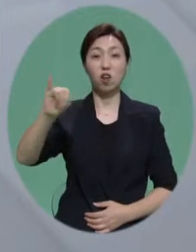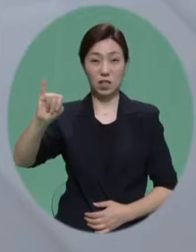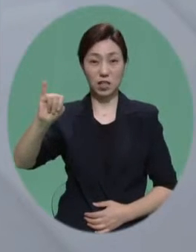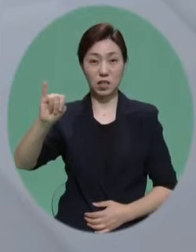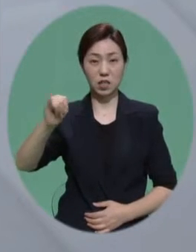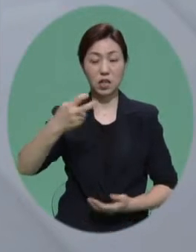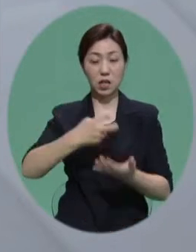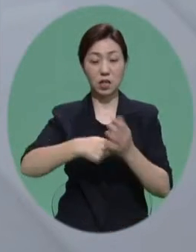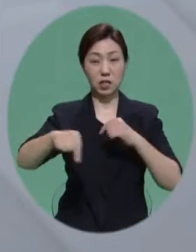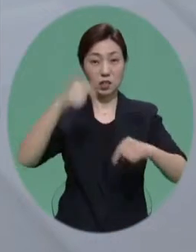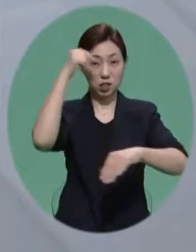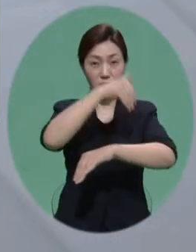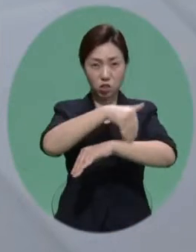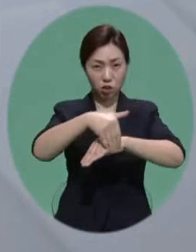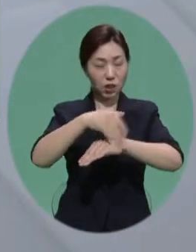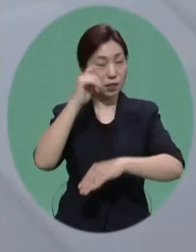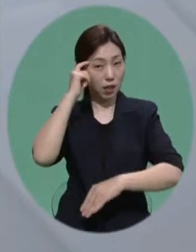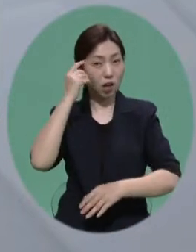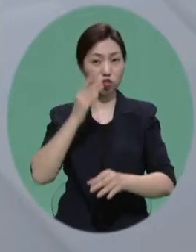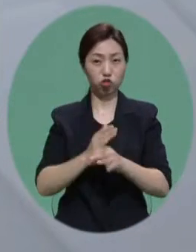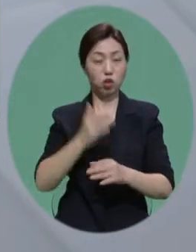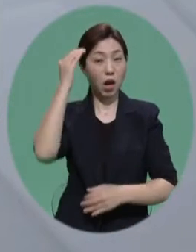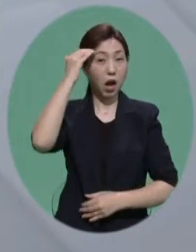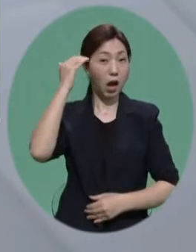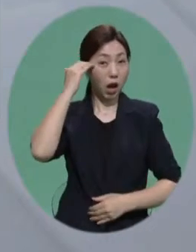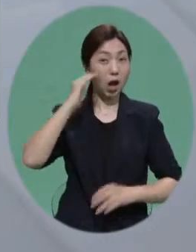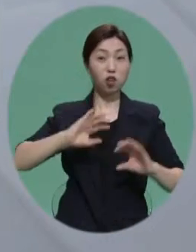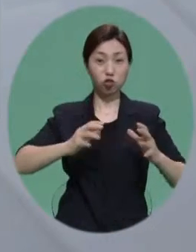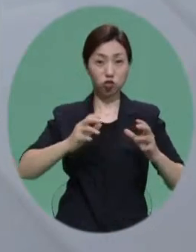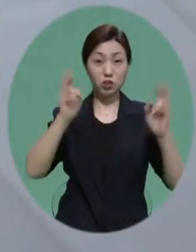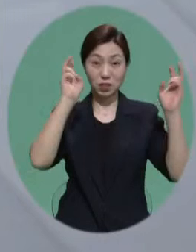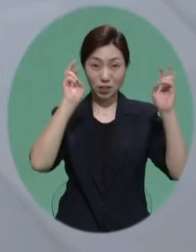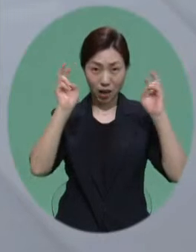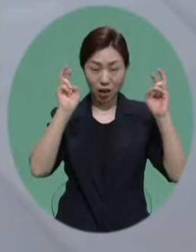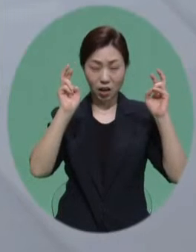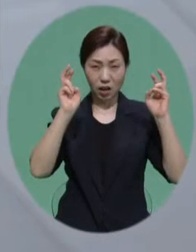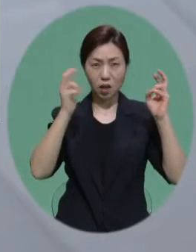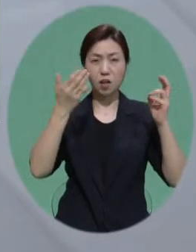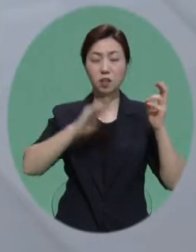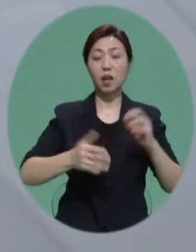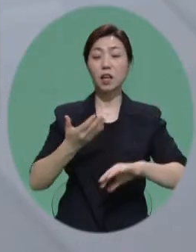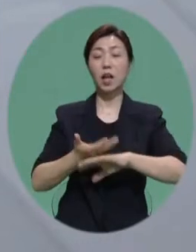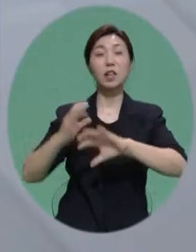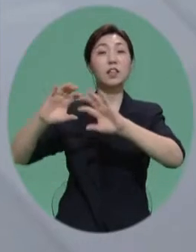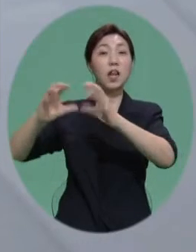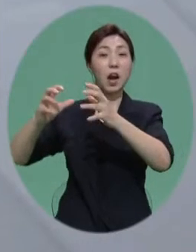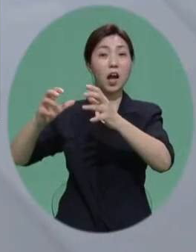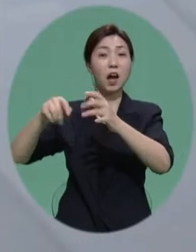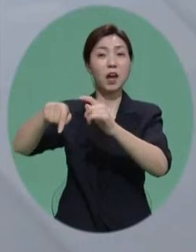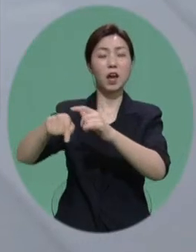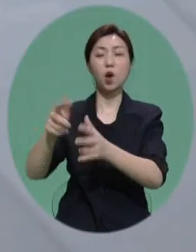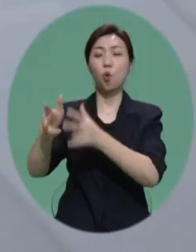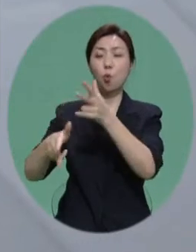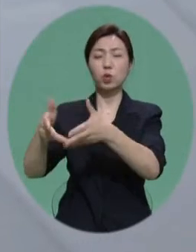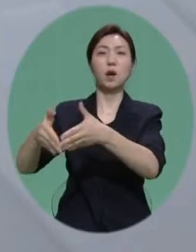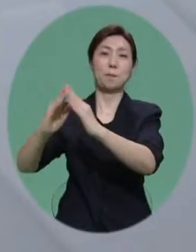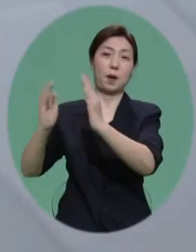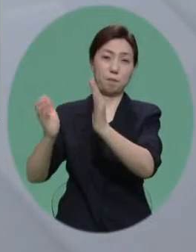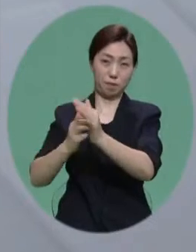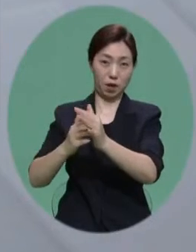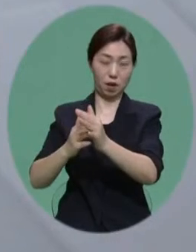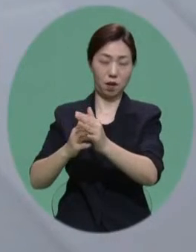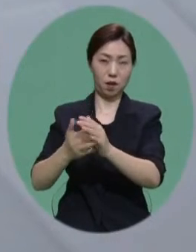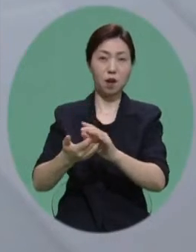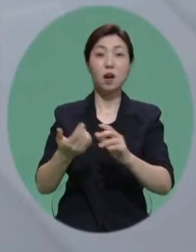드리자면 우리나라 한국 기업인데 외국에 공장을 차렸습니다 여러가지 이유로 요 그런데